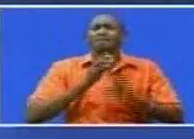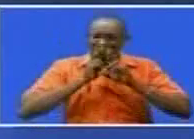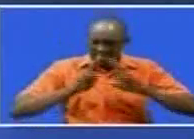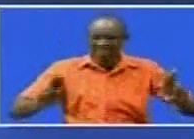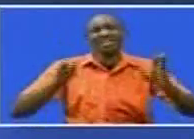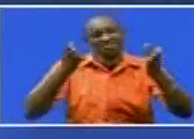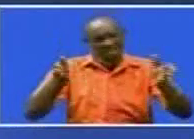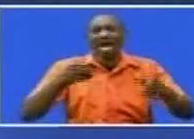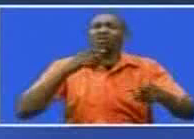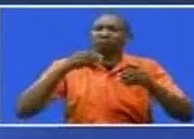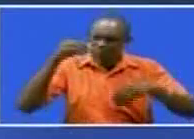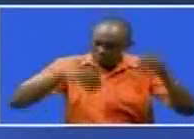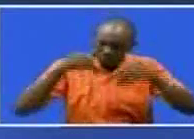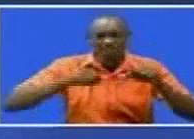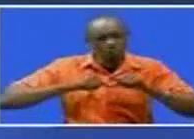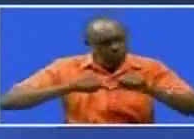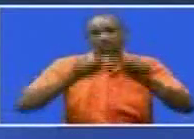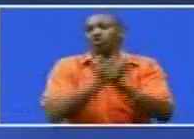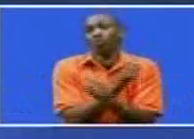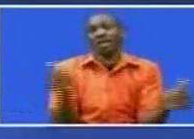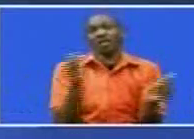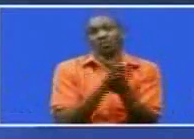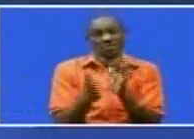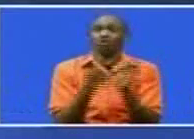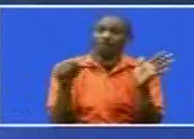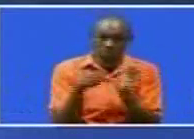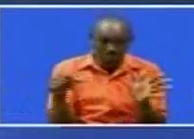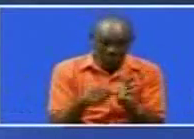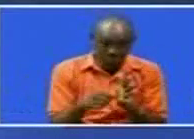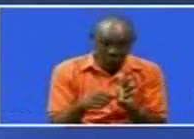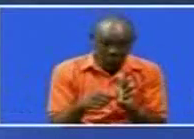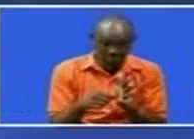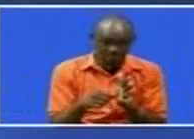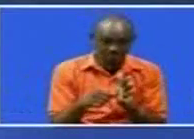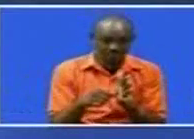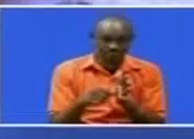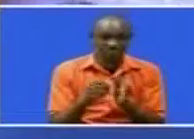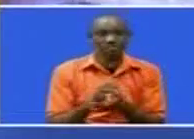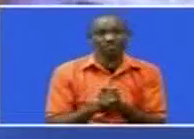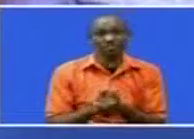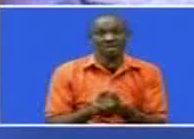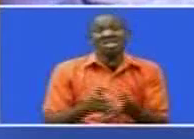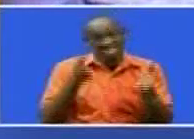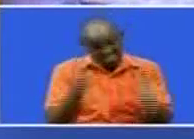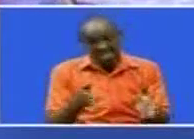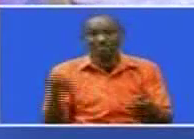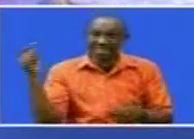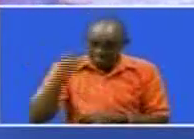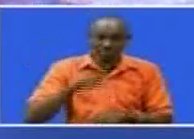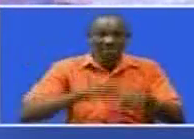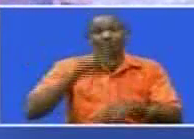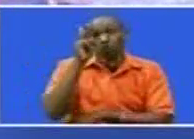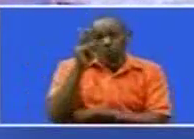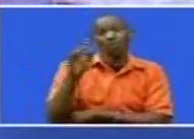ama uchaguzi huu na mchakato wote unaanza na unakamilika katika hali ya shwari kabisa. Hapa nimefika kwenye saa